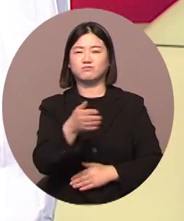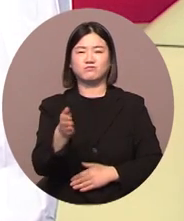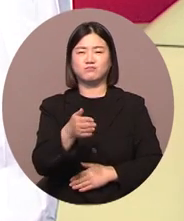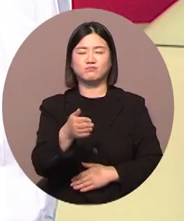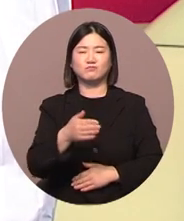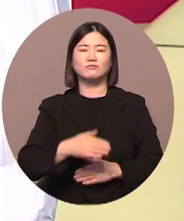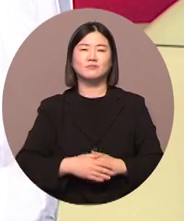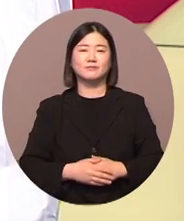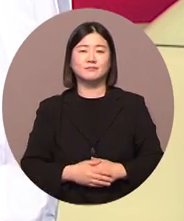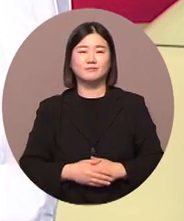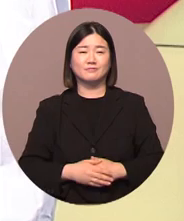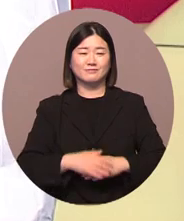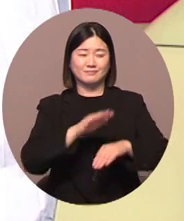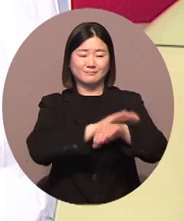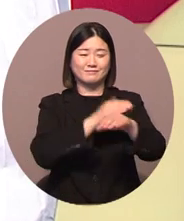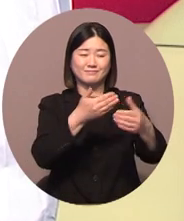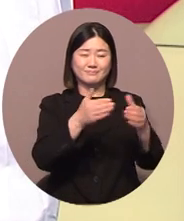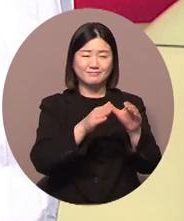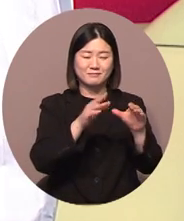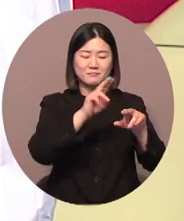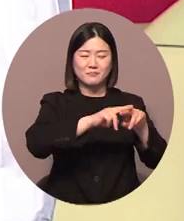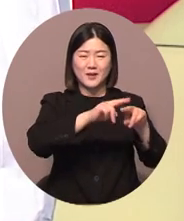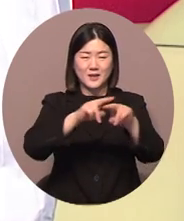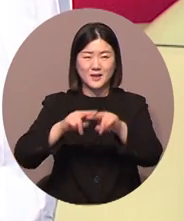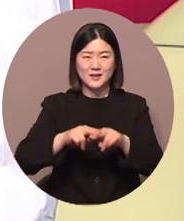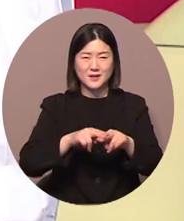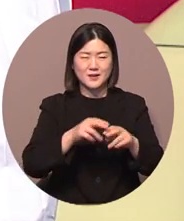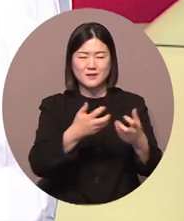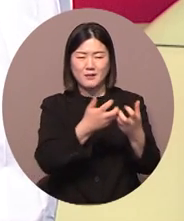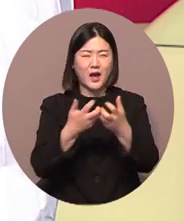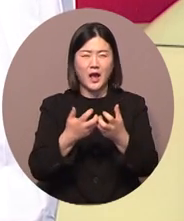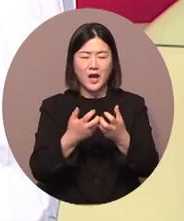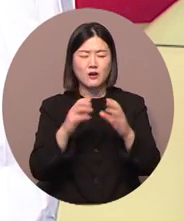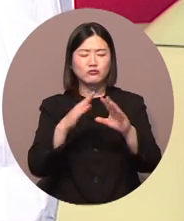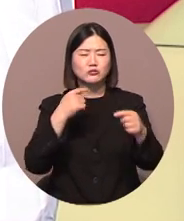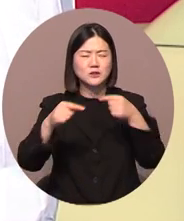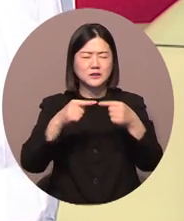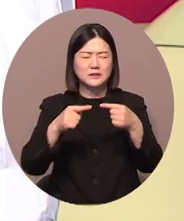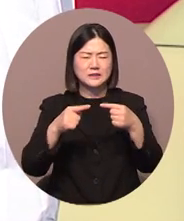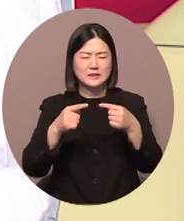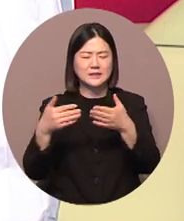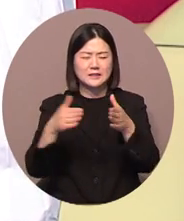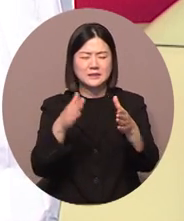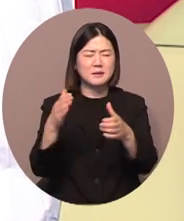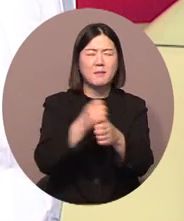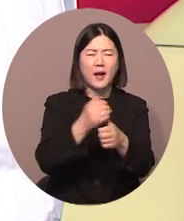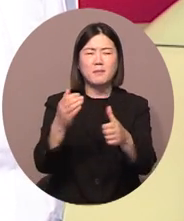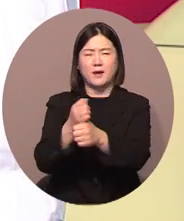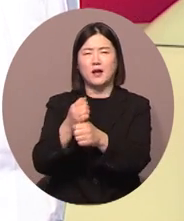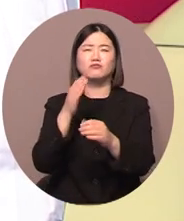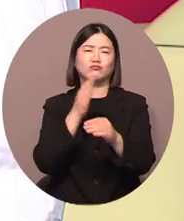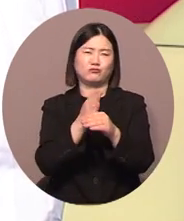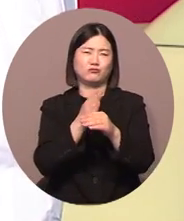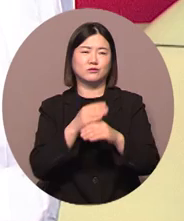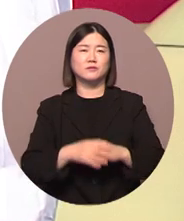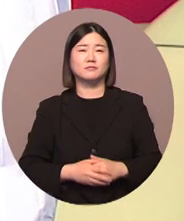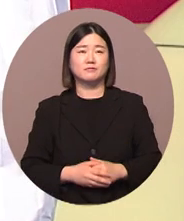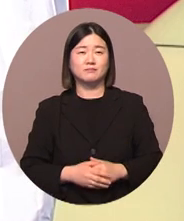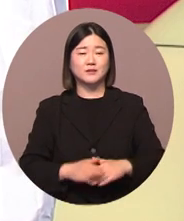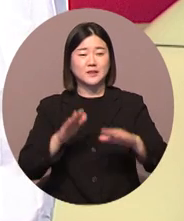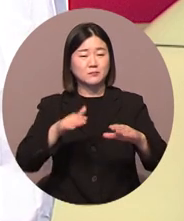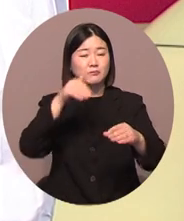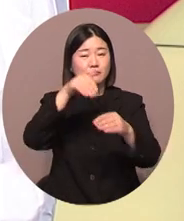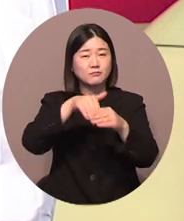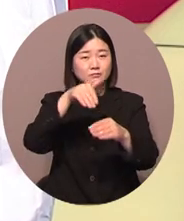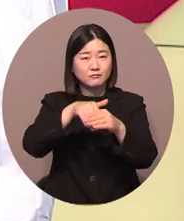없습니다 야당이 다수 의석으로 국정 길목마다 발목을 잡고 있기 때문입니다 이번